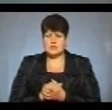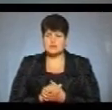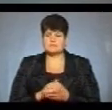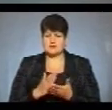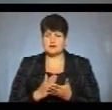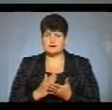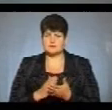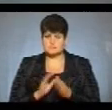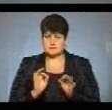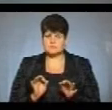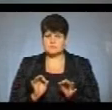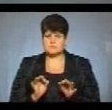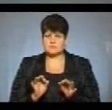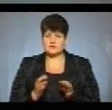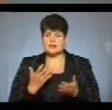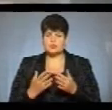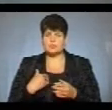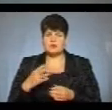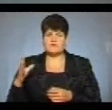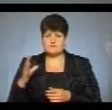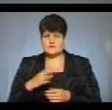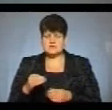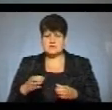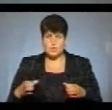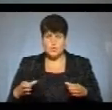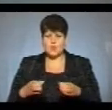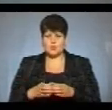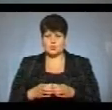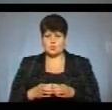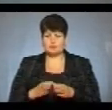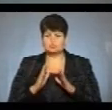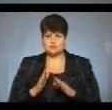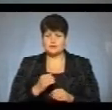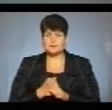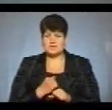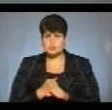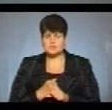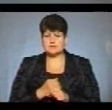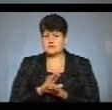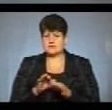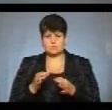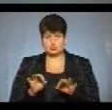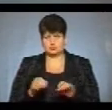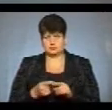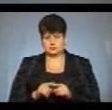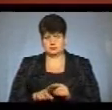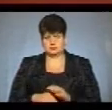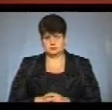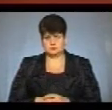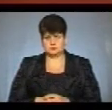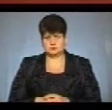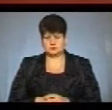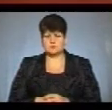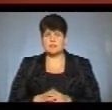правда? Вони, якщо ми всі гуртом будемо працювати, ми не допустимо так випадку.